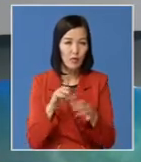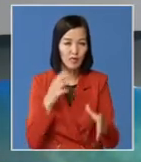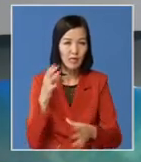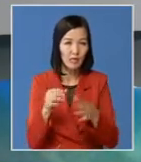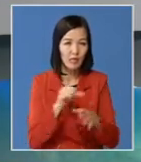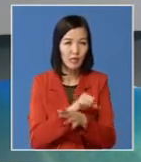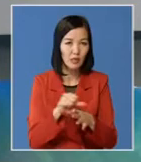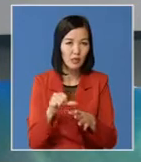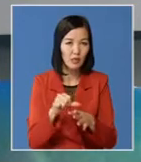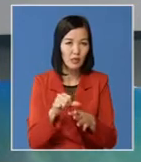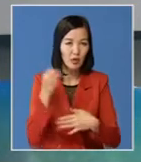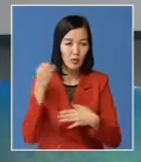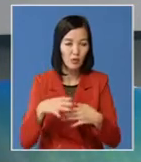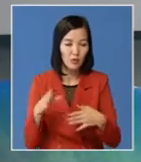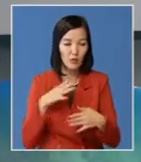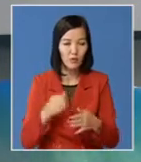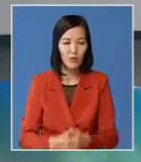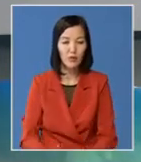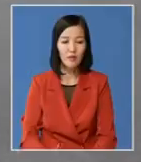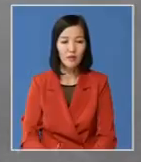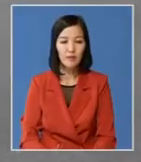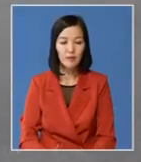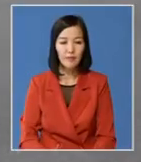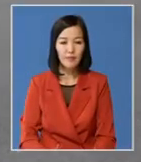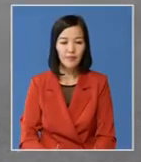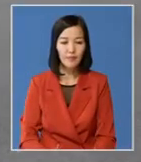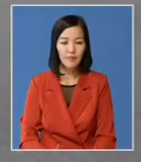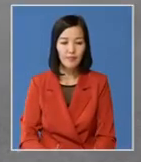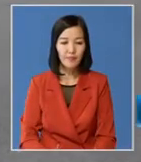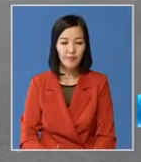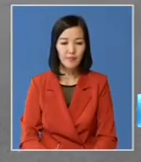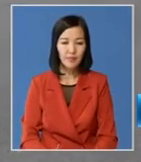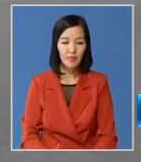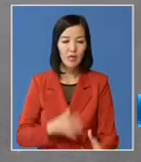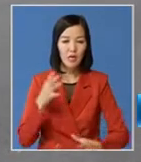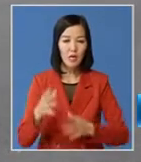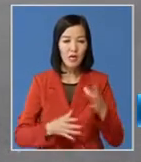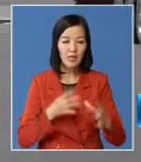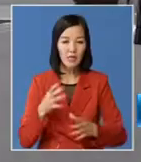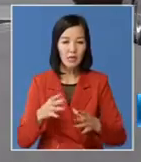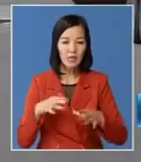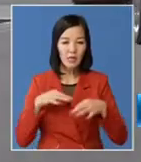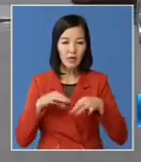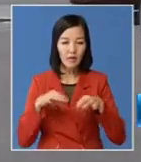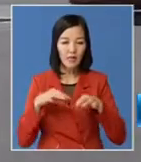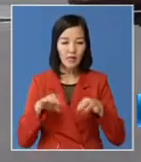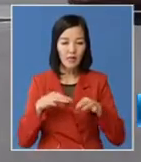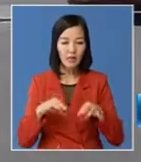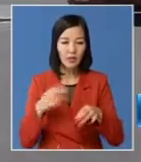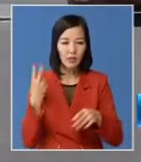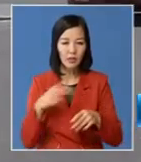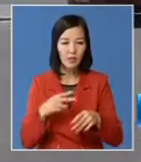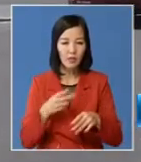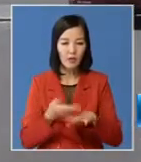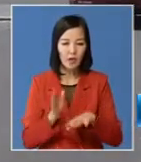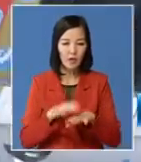халықаралық шекара маңы ынтымақтастығы орталығы болды. халықаралық автокеруен құрамында 20 шақты газды моторлы ауыр және